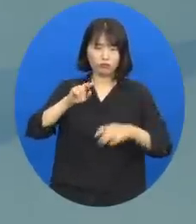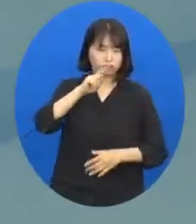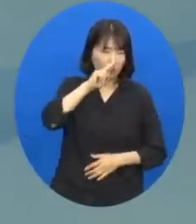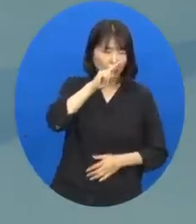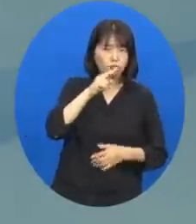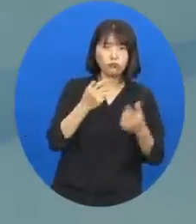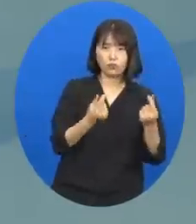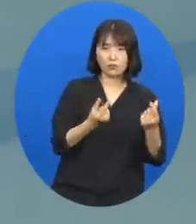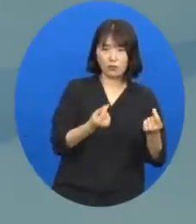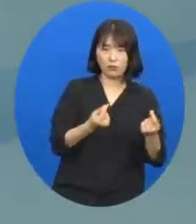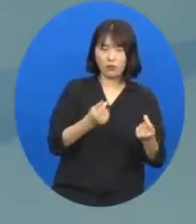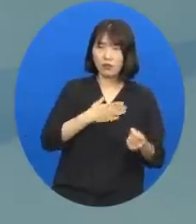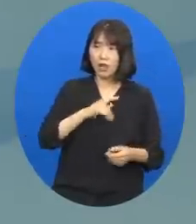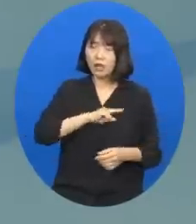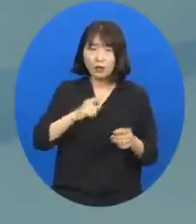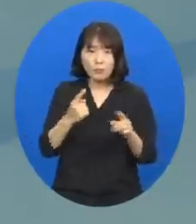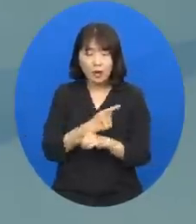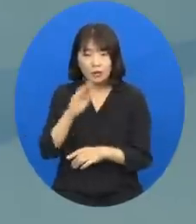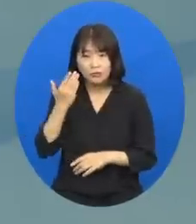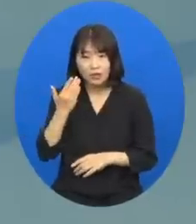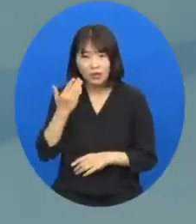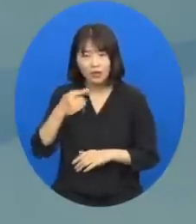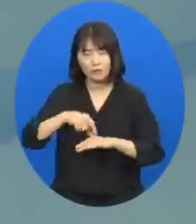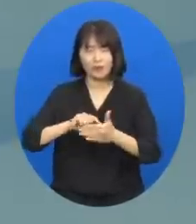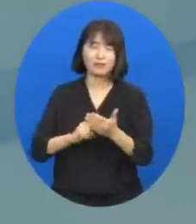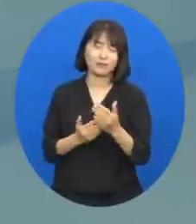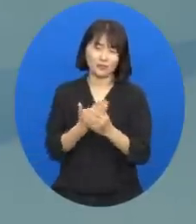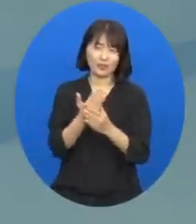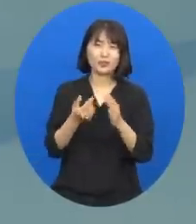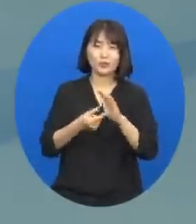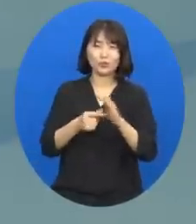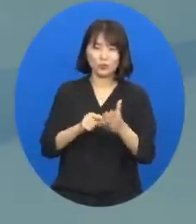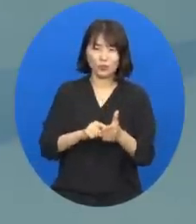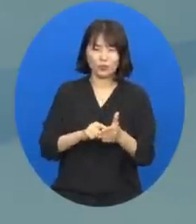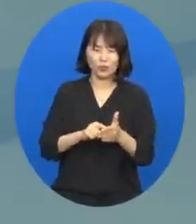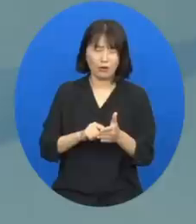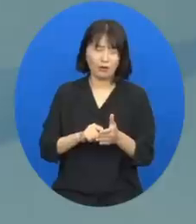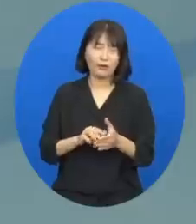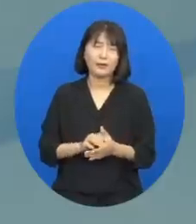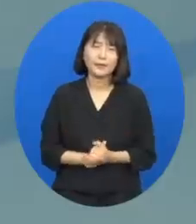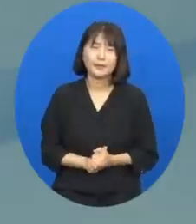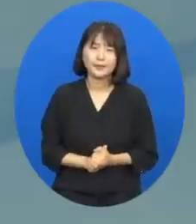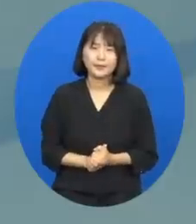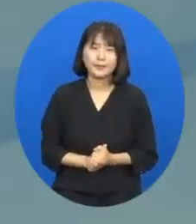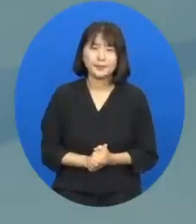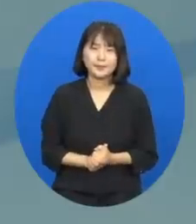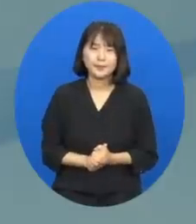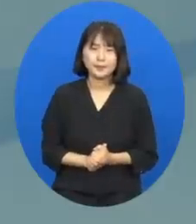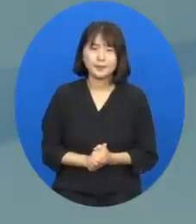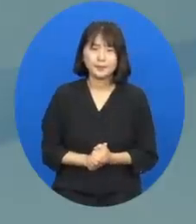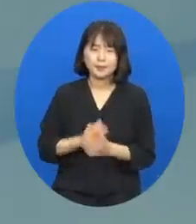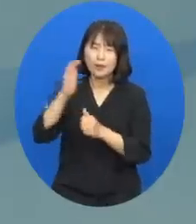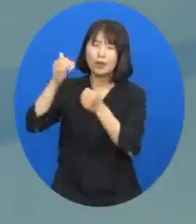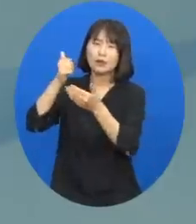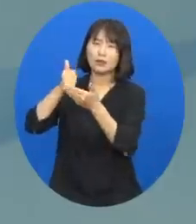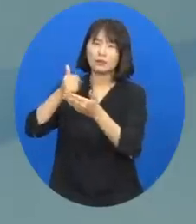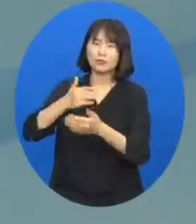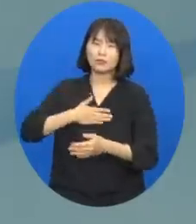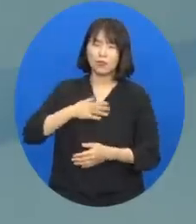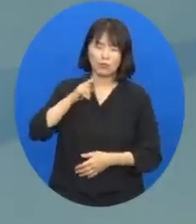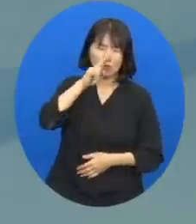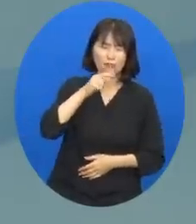이름은 4호 로 바꿔야 하나 그런 마음이 들 정도로 이거 뭐 숨길 수가 없는거예요 사람인지라 하나님 저 4월 될 수